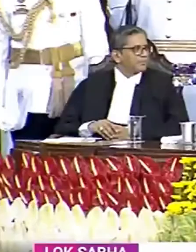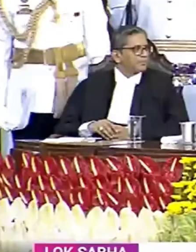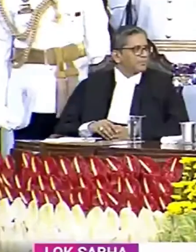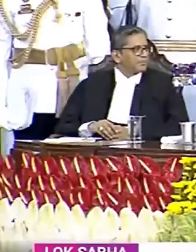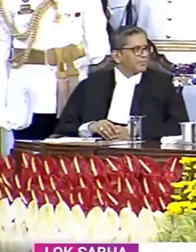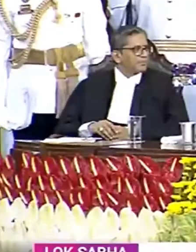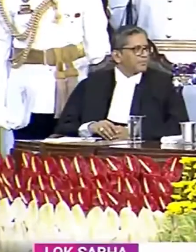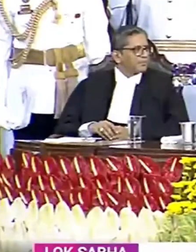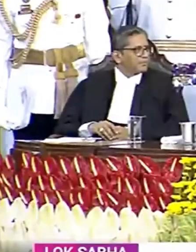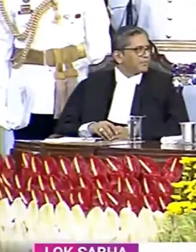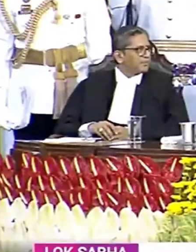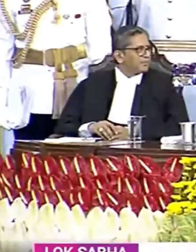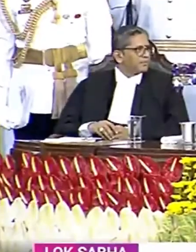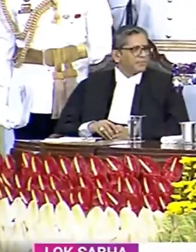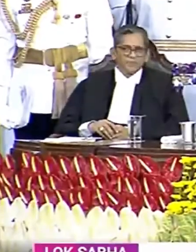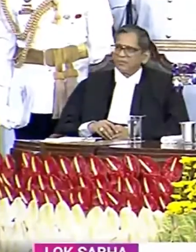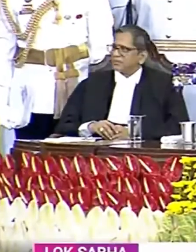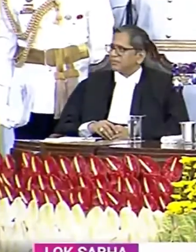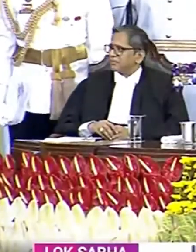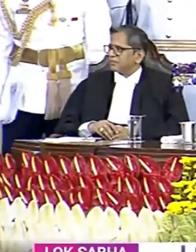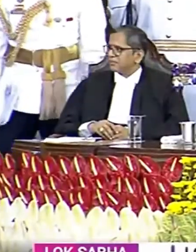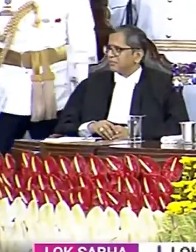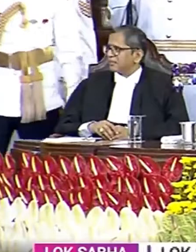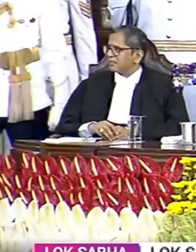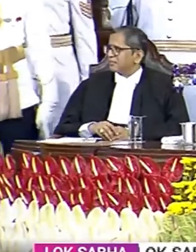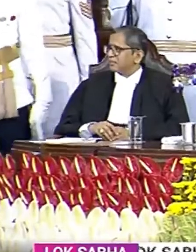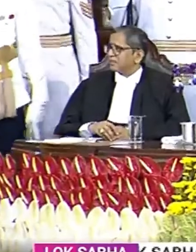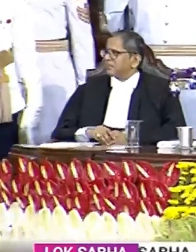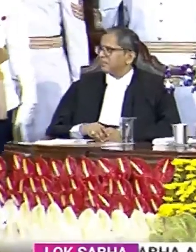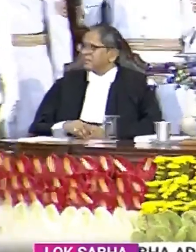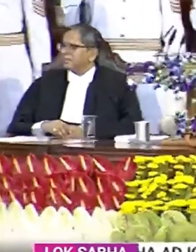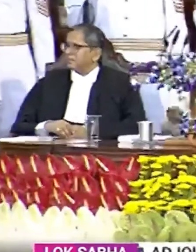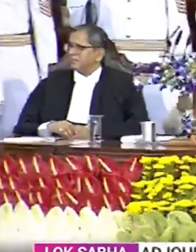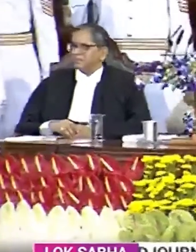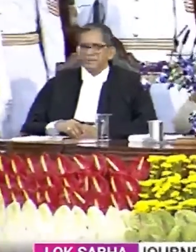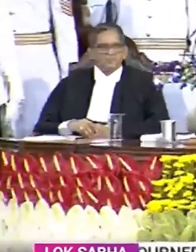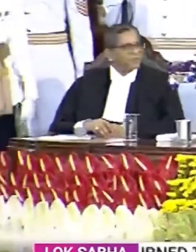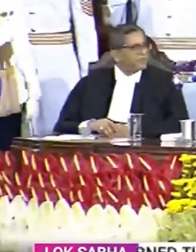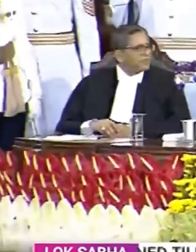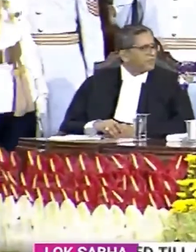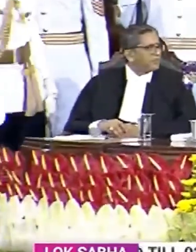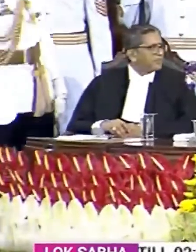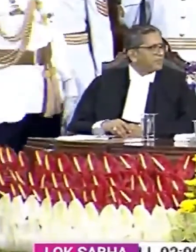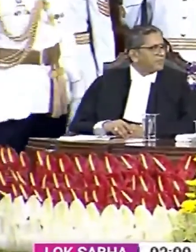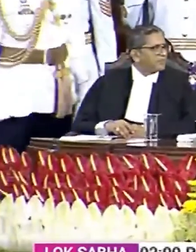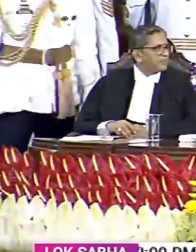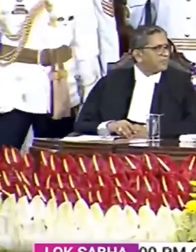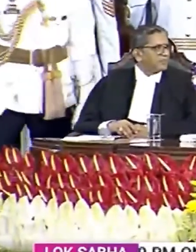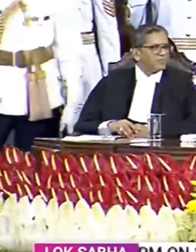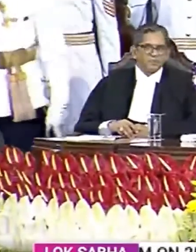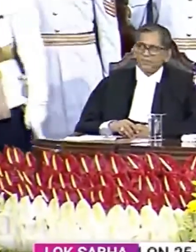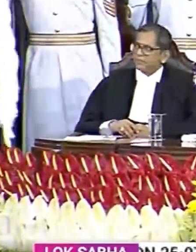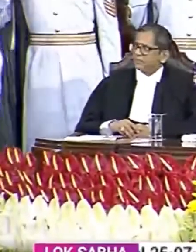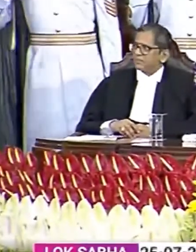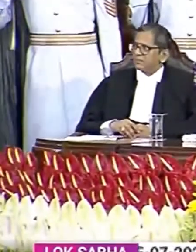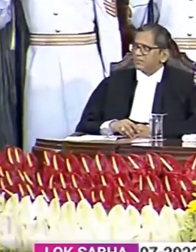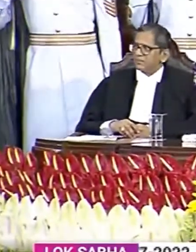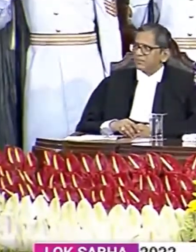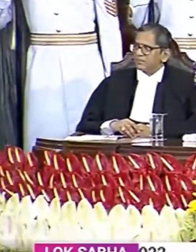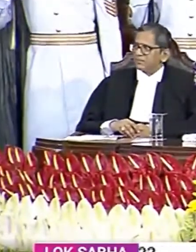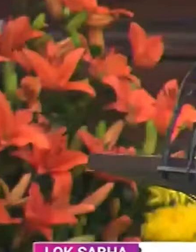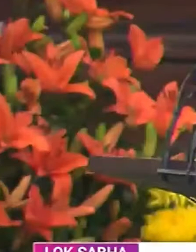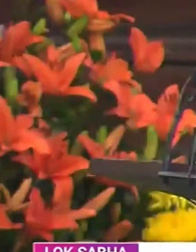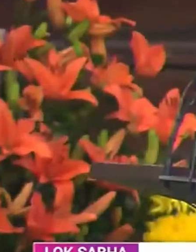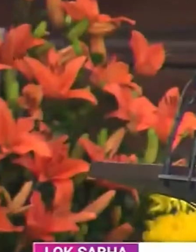राष्ट्रपति महोदया, आपका आदेश हो तो आपके पद ग्रहण की उद्घोषणा की जाए और उसे भारत के राजपत्र